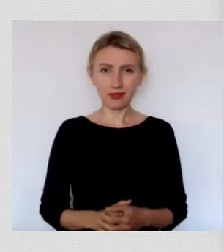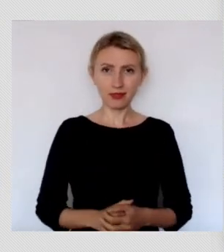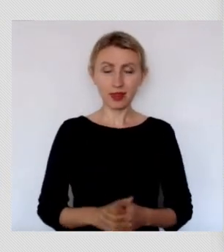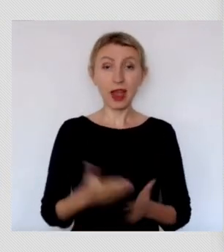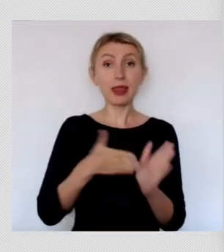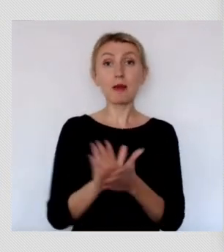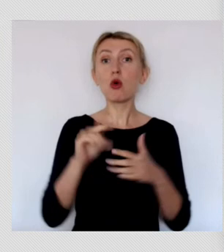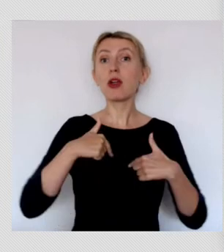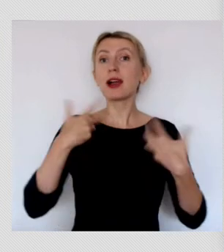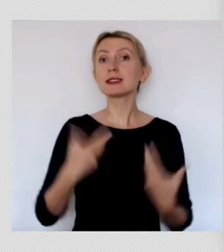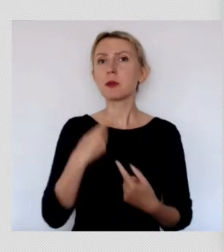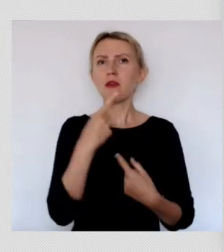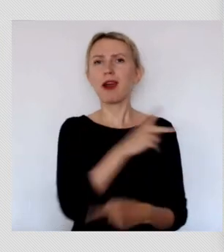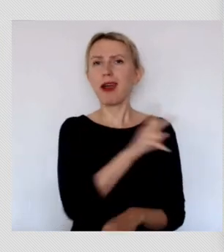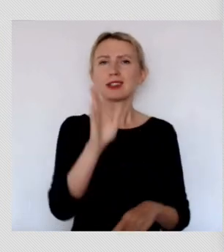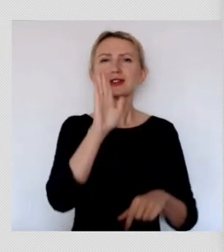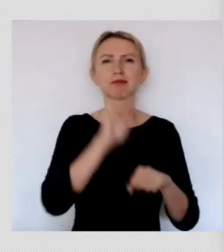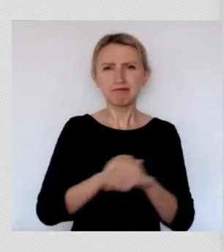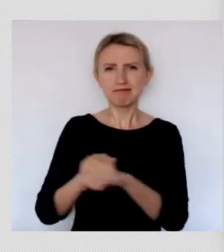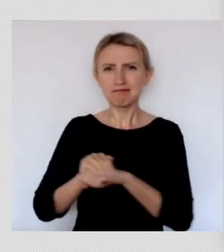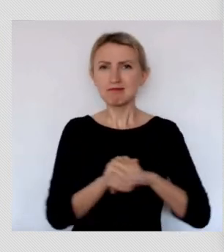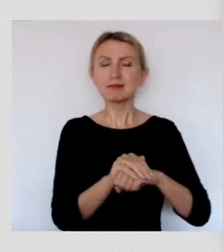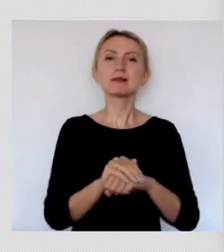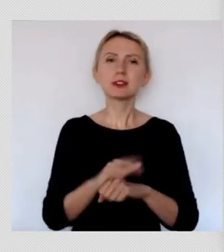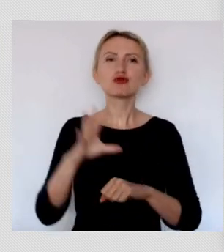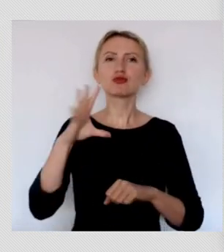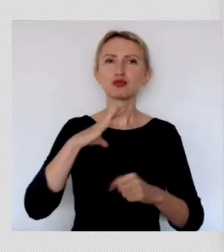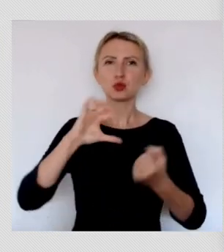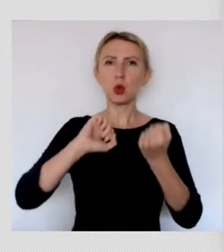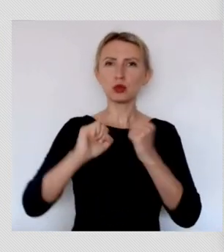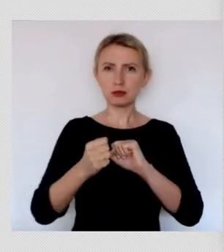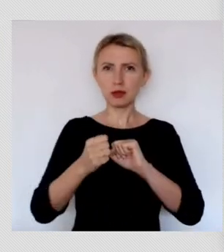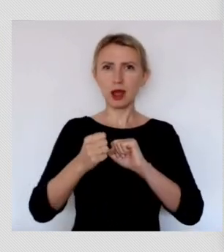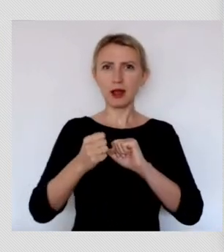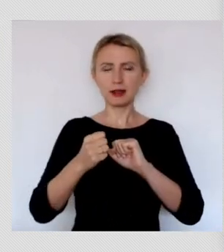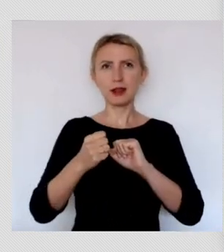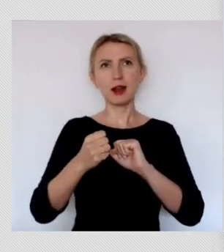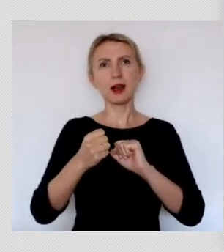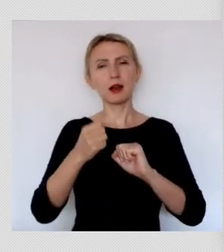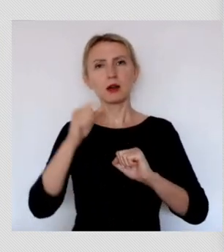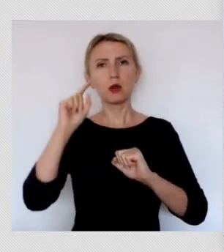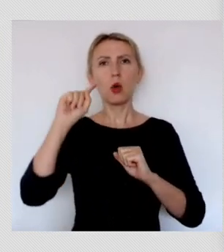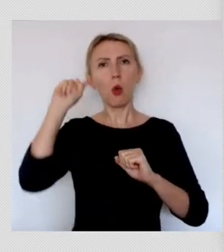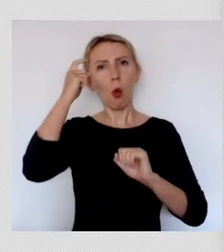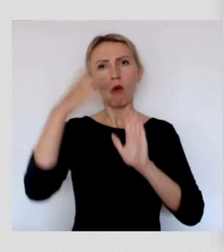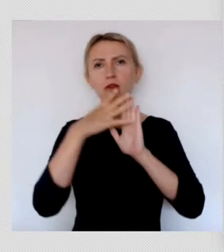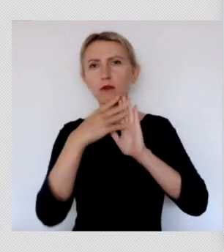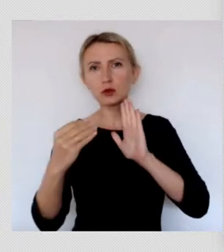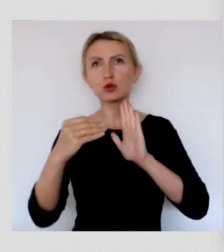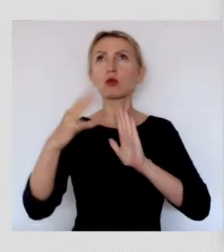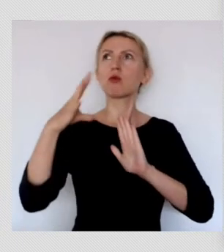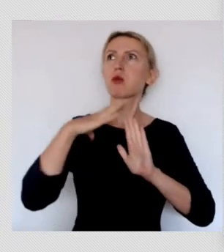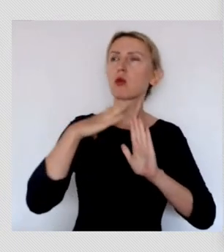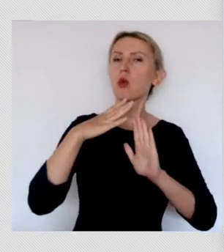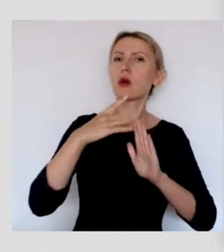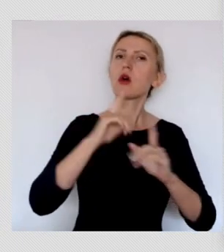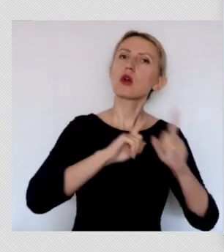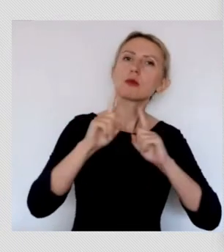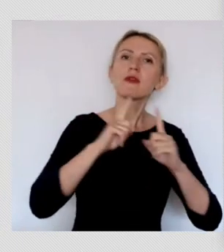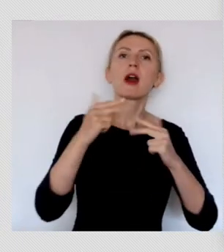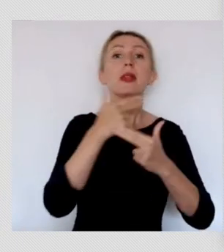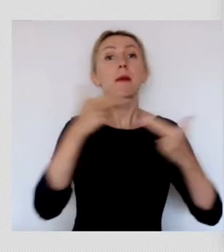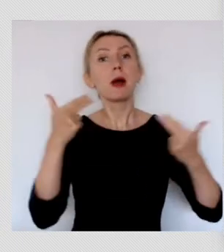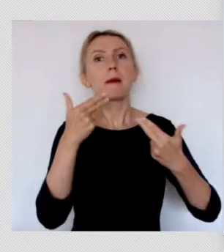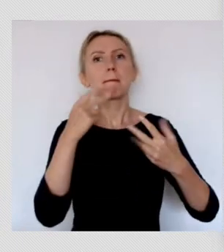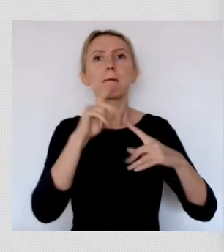mi się, że wszyscy się zgadzamy w tej kwestii, że nastąpiła zmiana paradygmatu. Do tej pory analizowaliśmy kwestię finansowania polityki z punktu